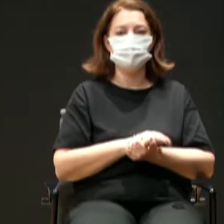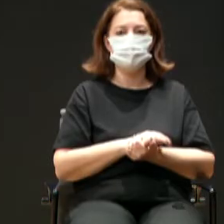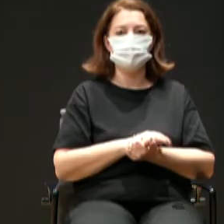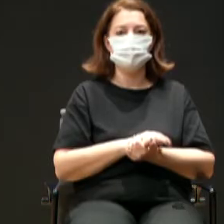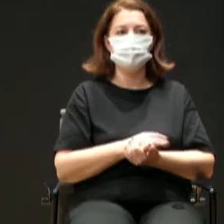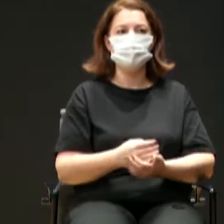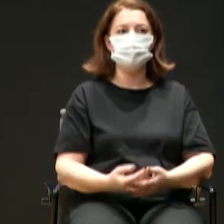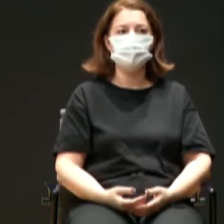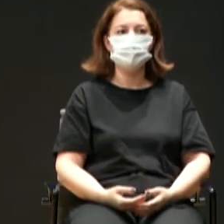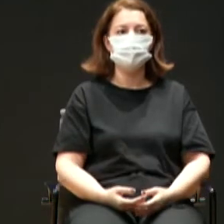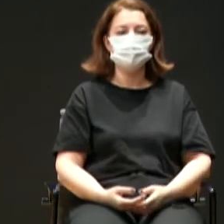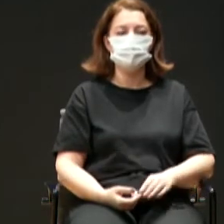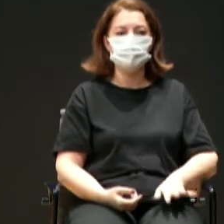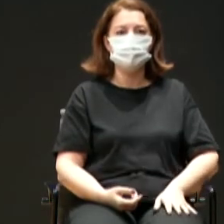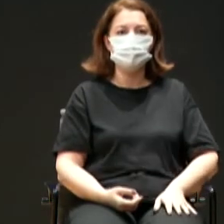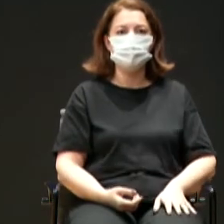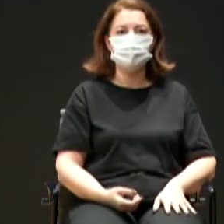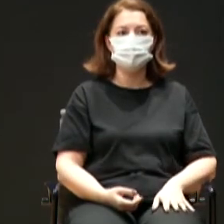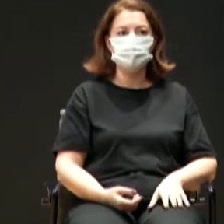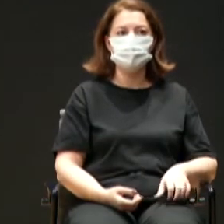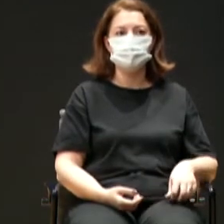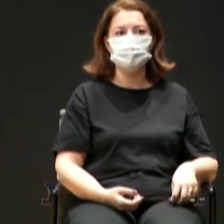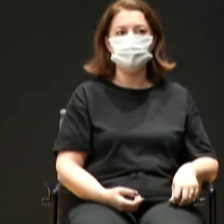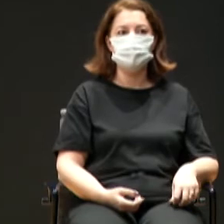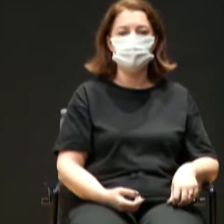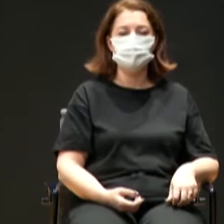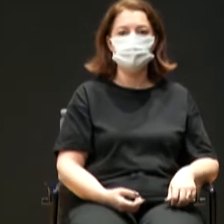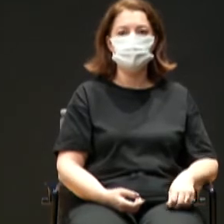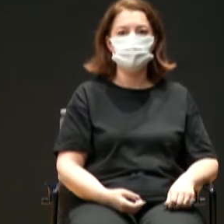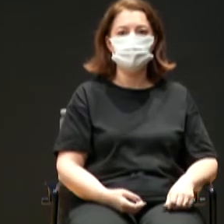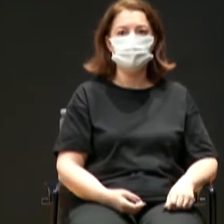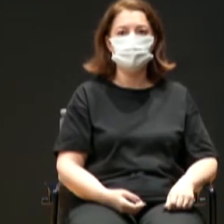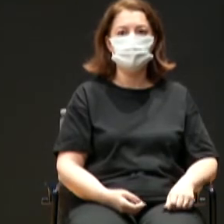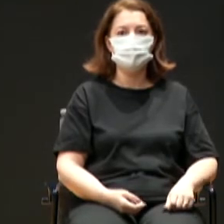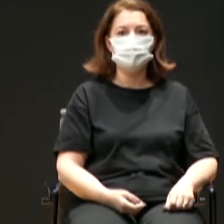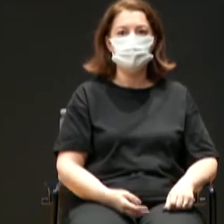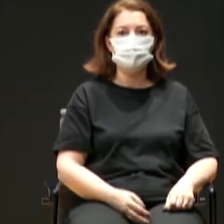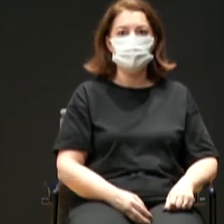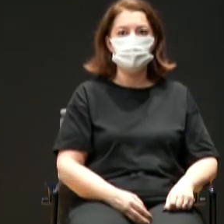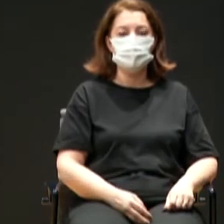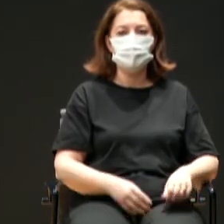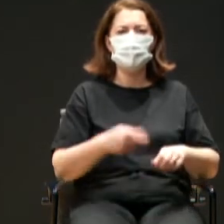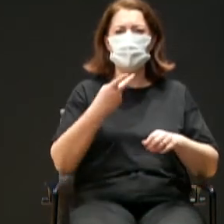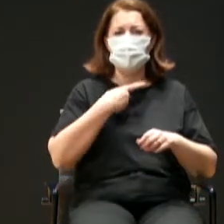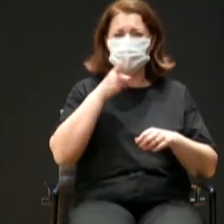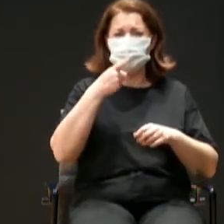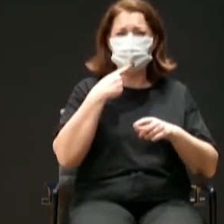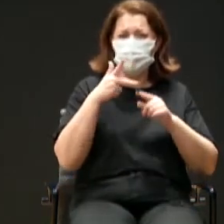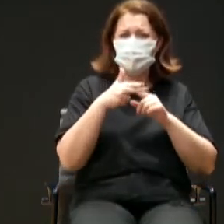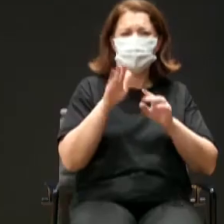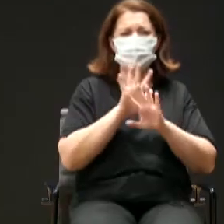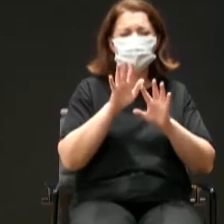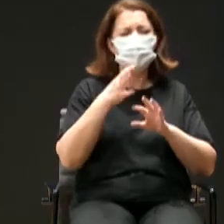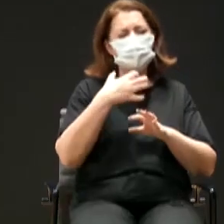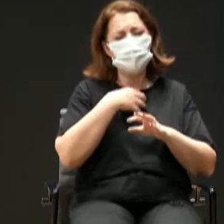Arkadaşlar, ya Erkan Bey, ben senin hatırlatmanı... Lütfen. Bakın Erkan Bey veya başka arkadaşlar, ben sizin hatırlatmalarınızı istemiyorum ya. Alırsınız lütfen.